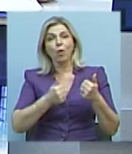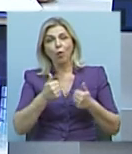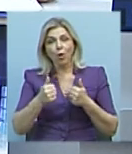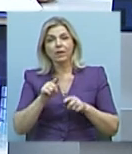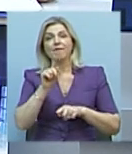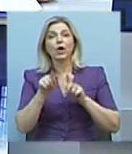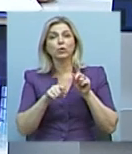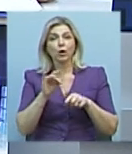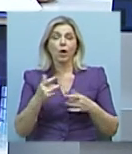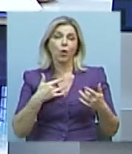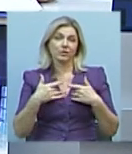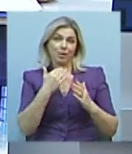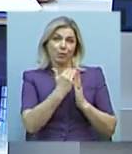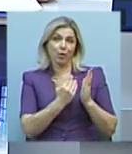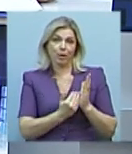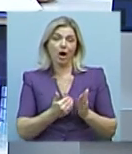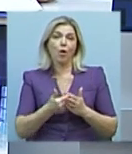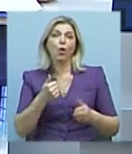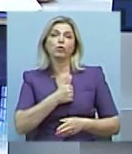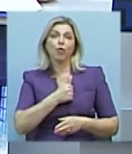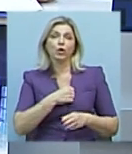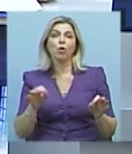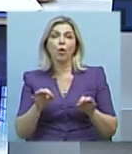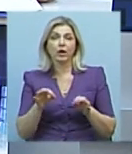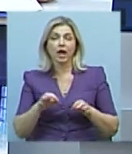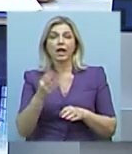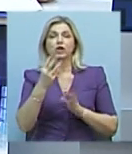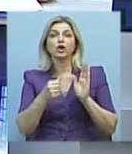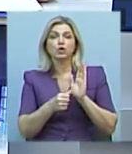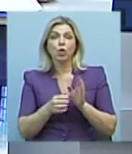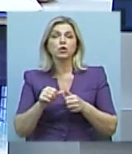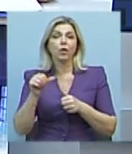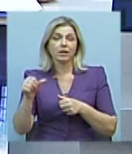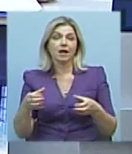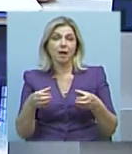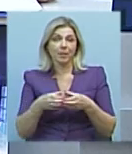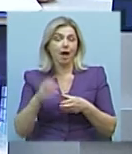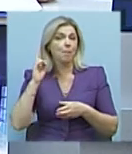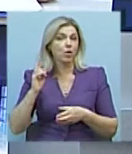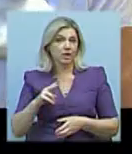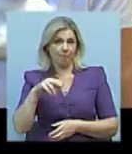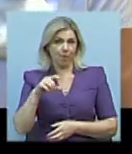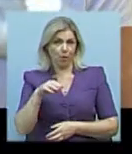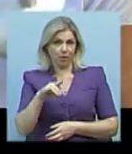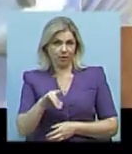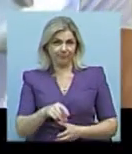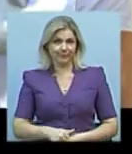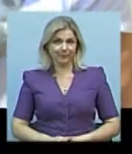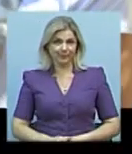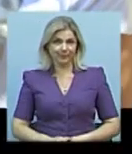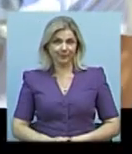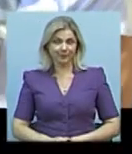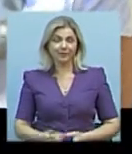та концертною програмою від військового оркестру 36-ї окремої бригади морської піхоти.